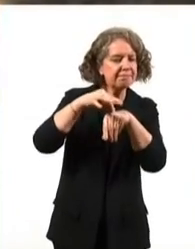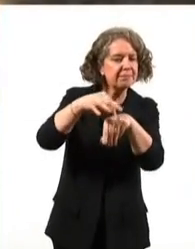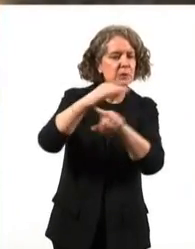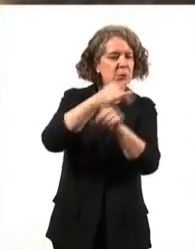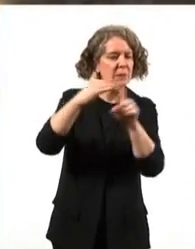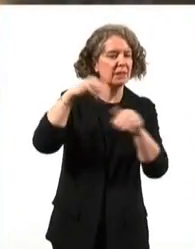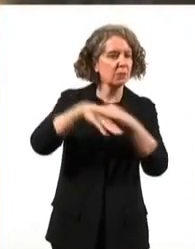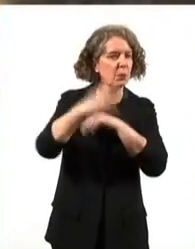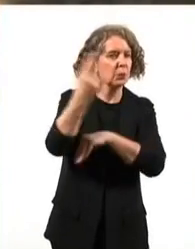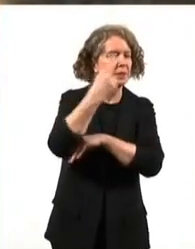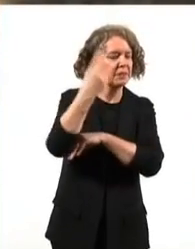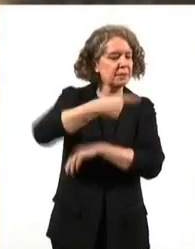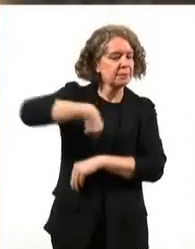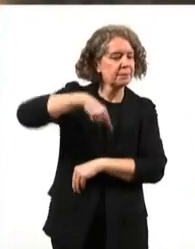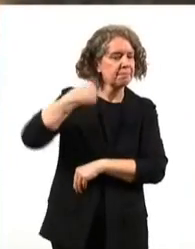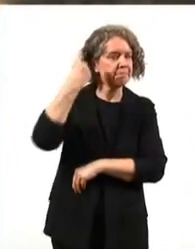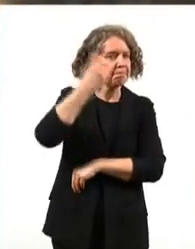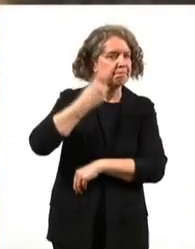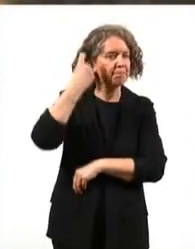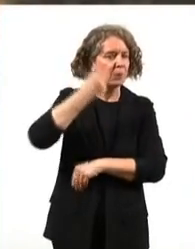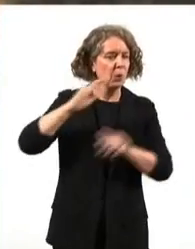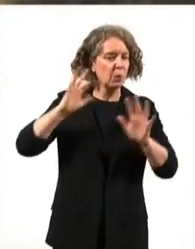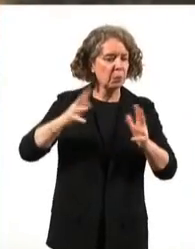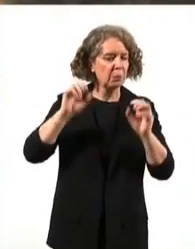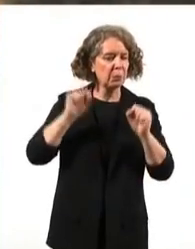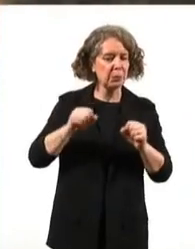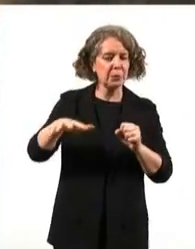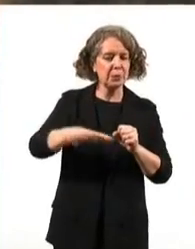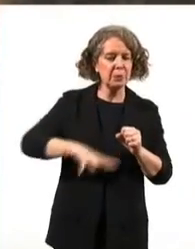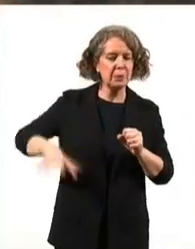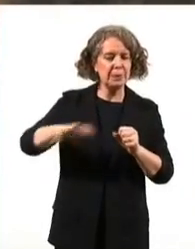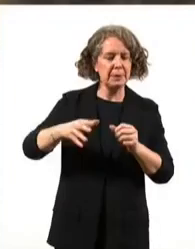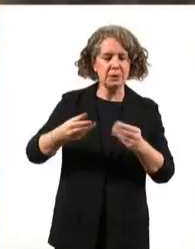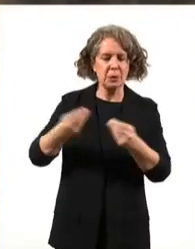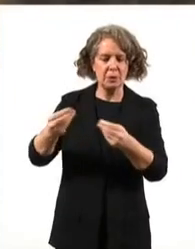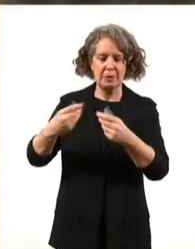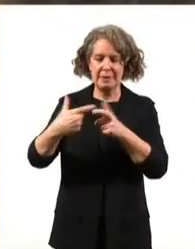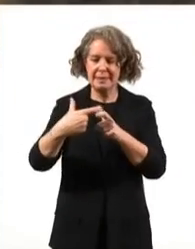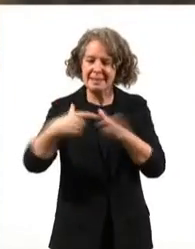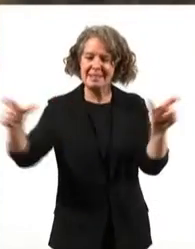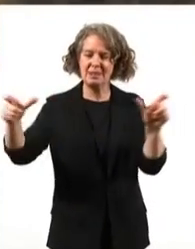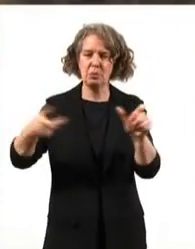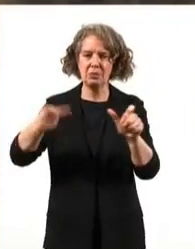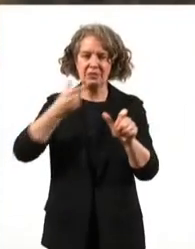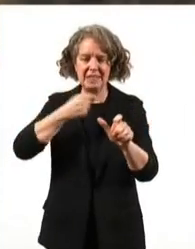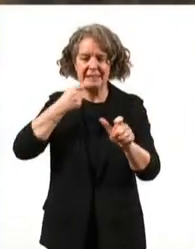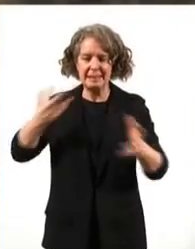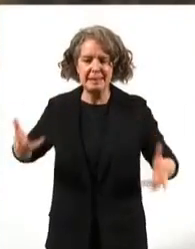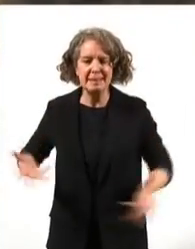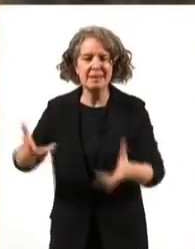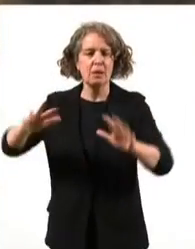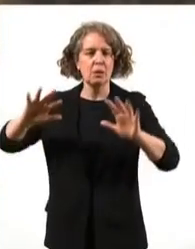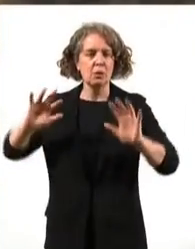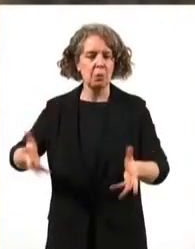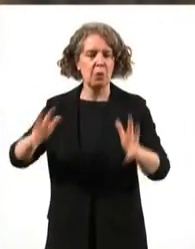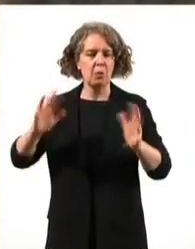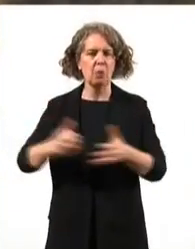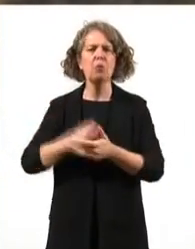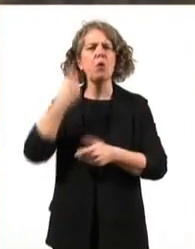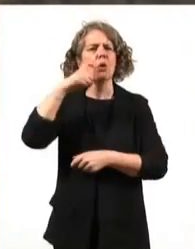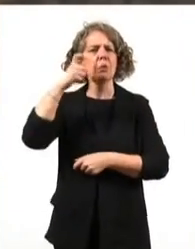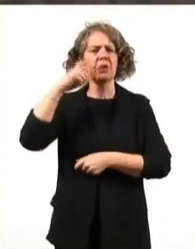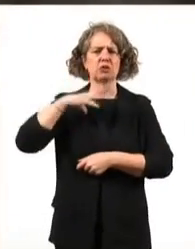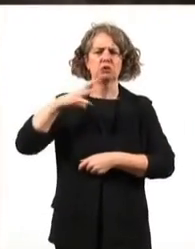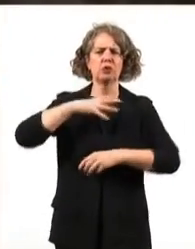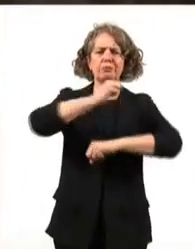l'université, comment est-ce qu'on pouvait faciliter l'accès à ces aides-là. Et ce qu'on a constaté, en fait, c'est qu'il y avait tout un tas de guichets, tout un tas de